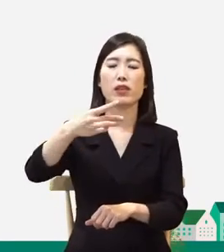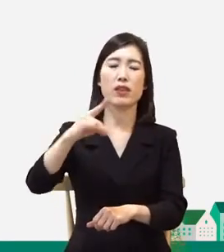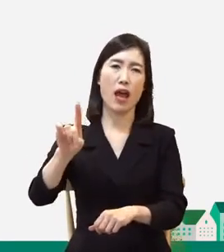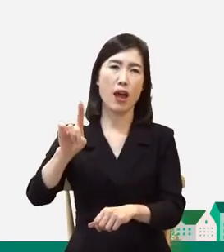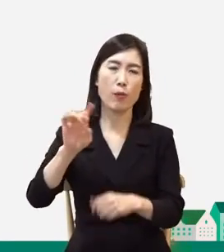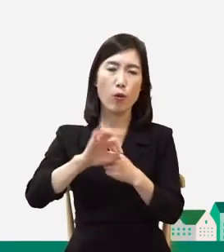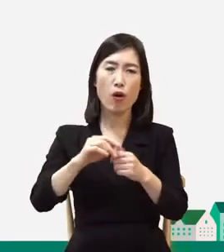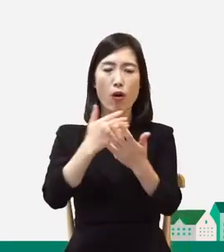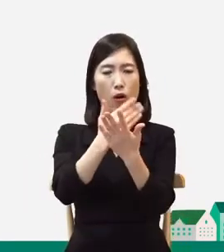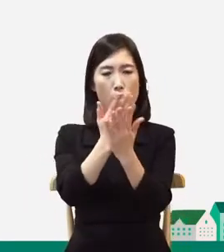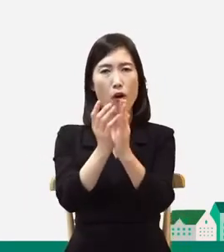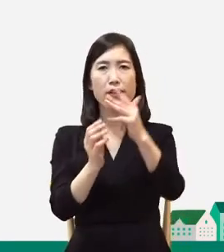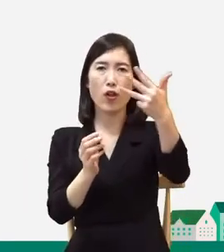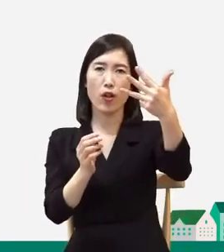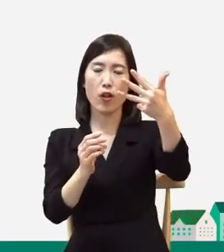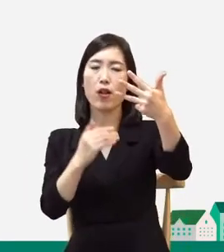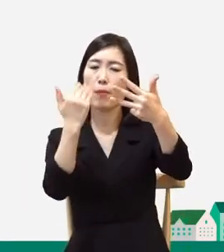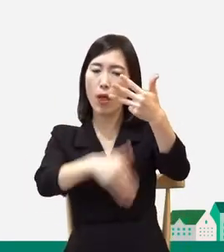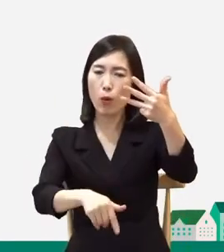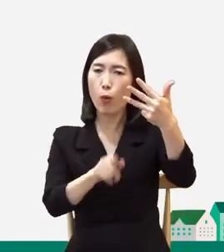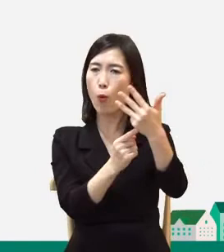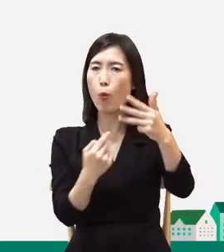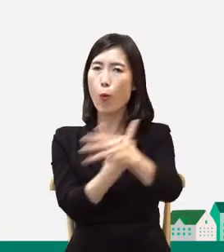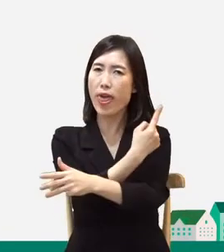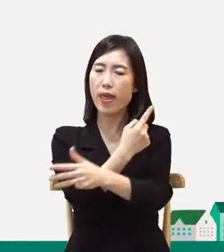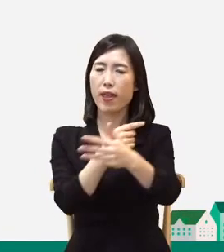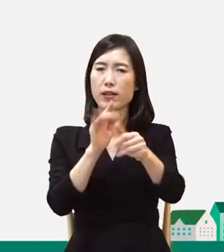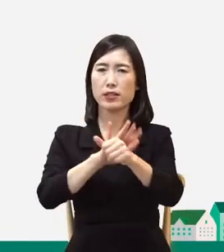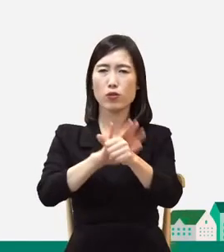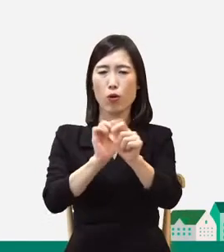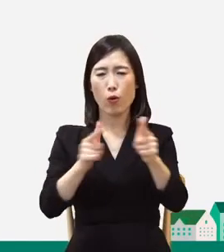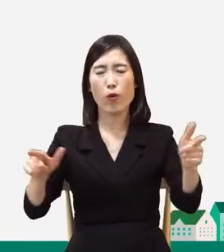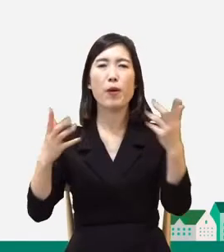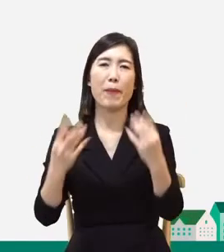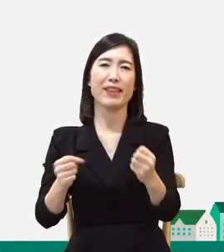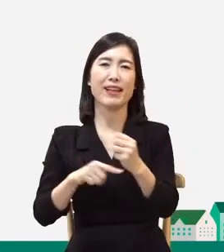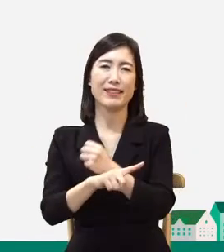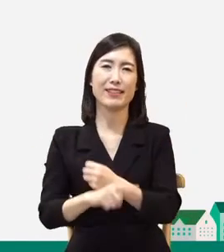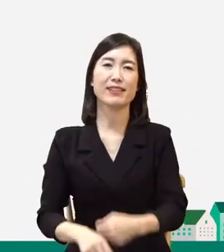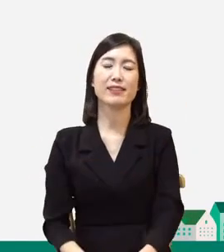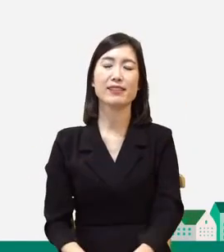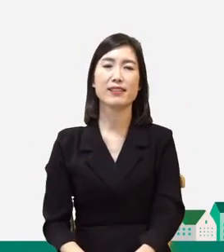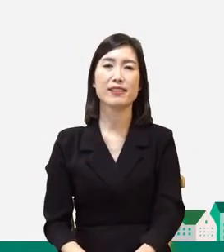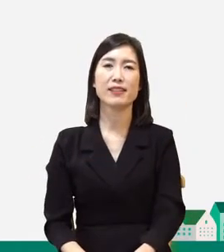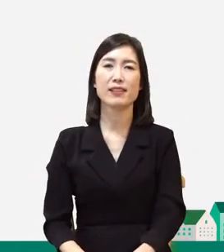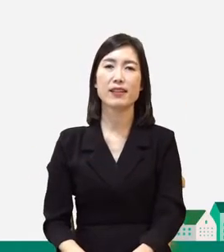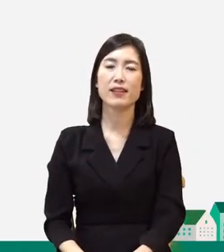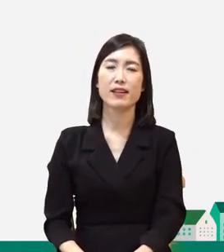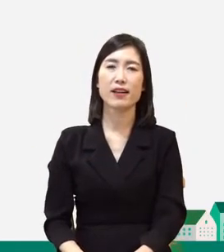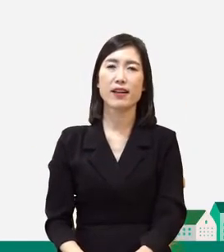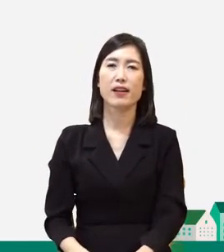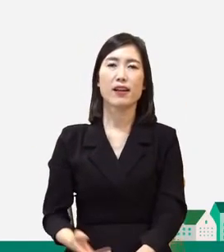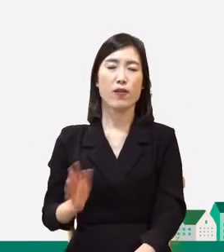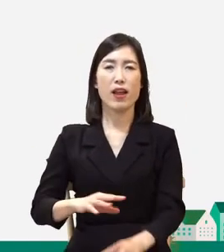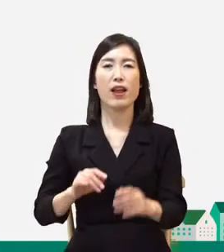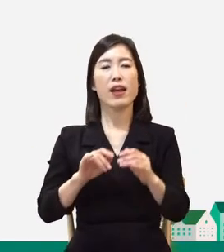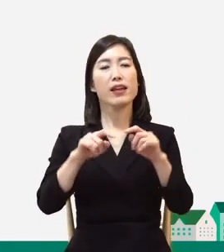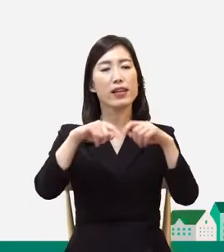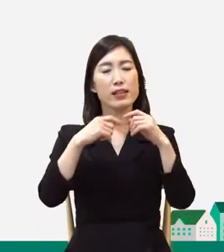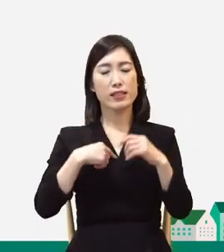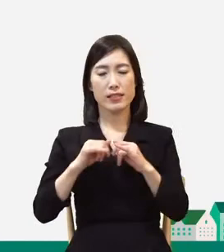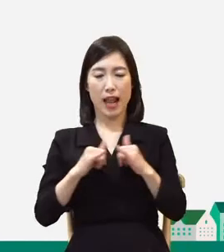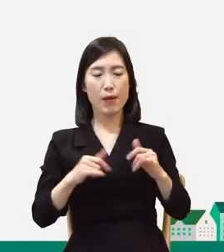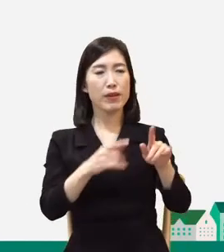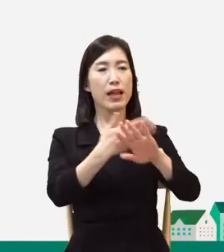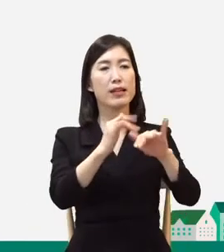8개의 범주에 들어가지 않았던 다른 많은 지원들이 이루어졌다는 것입니다. 그래서 사실 사람이 개개인의 삶을